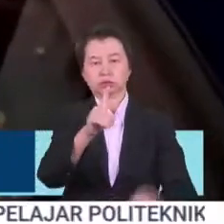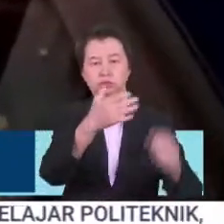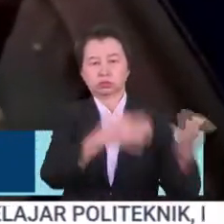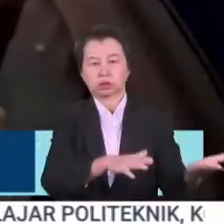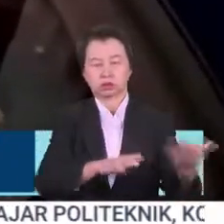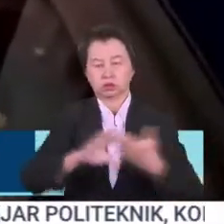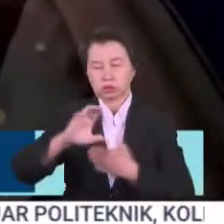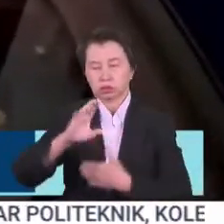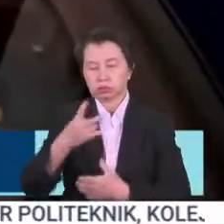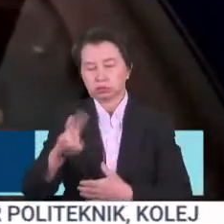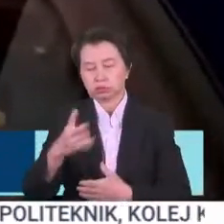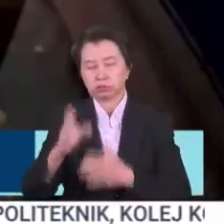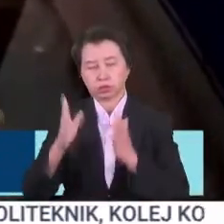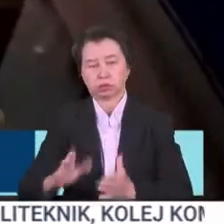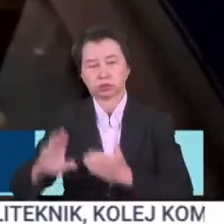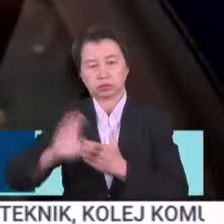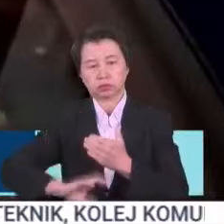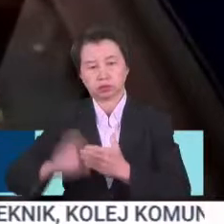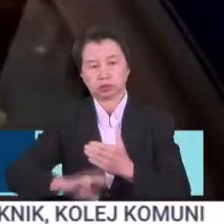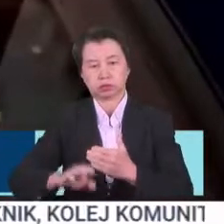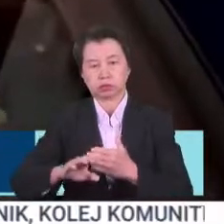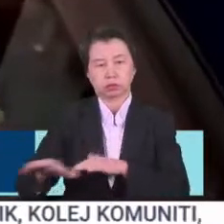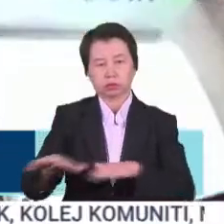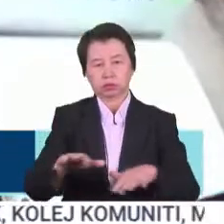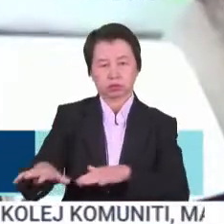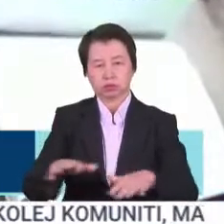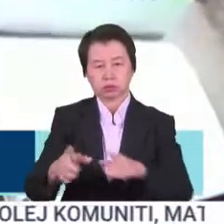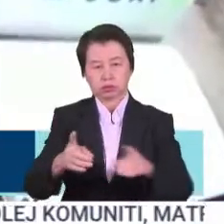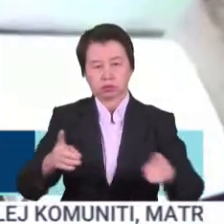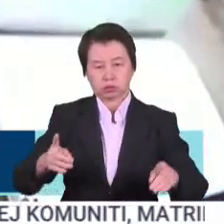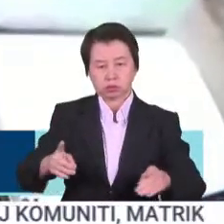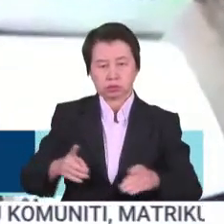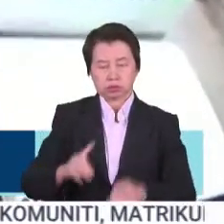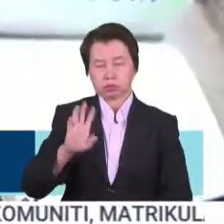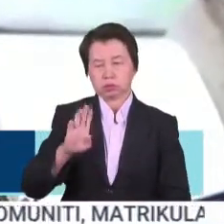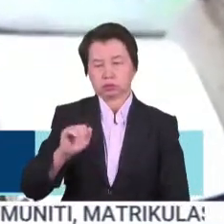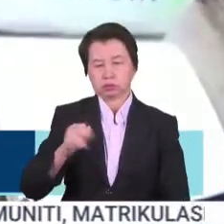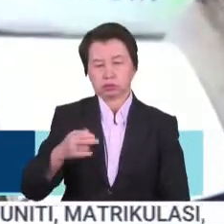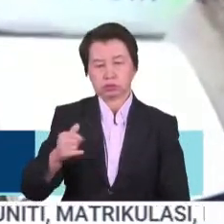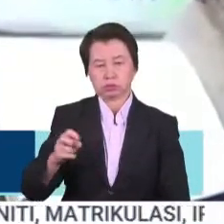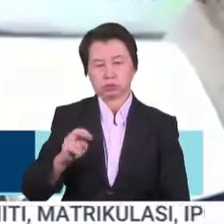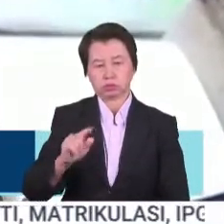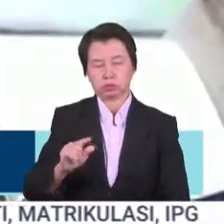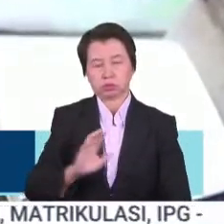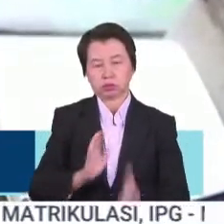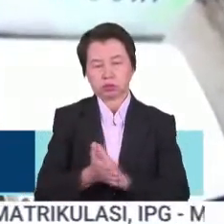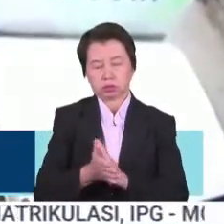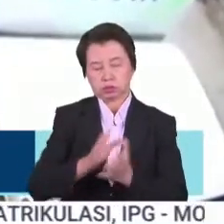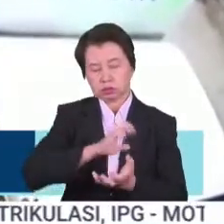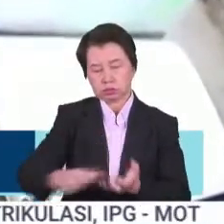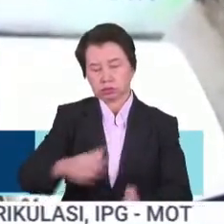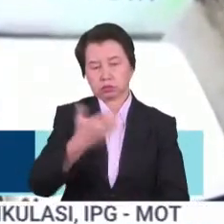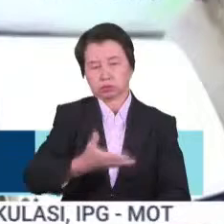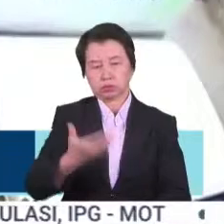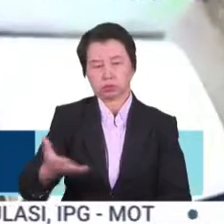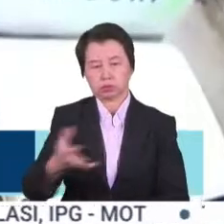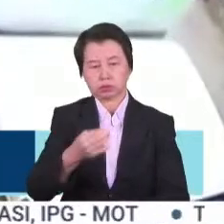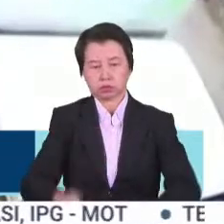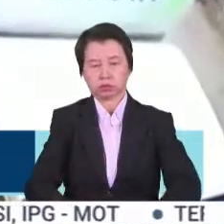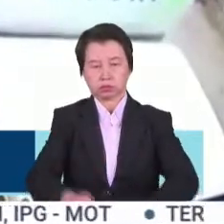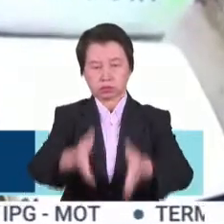dan mencederakan 17 orang. Kejadian berlaku di daerah Bajhang turut menyebabkan kerosakan harta benda dan jalan